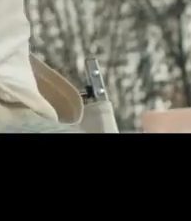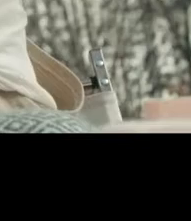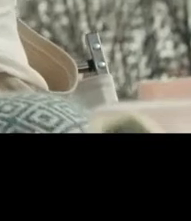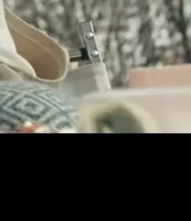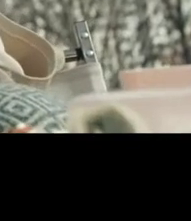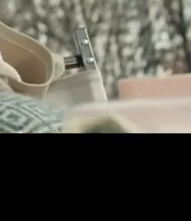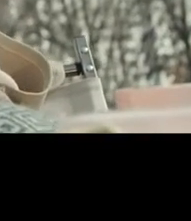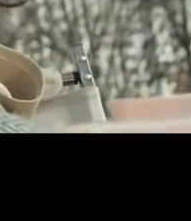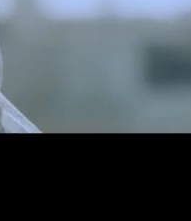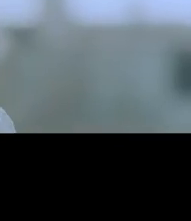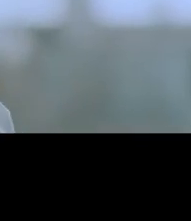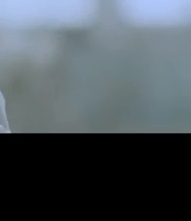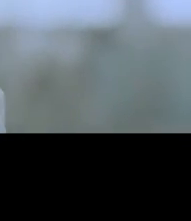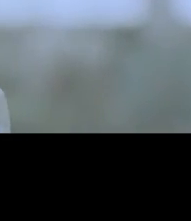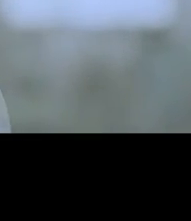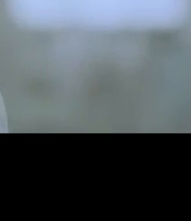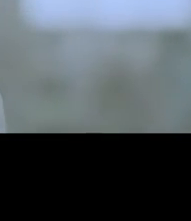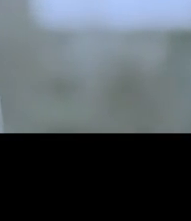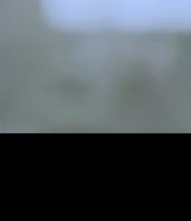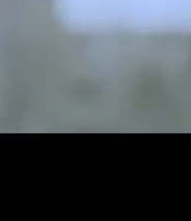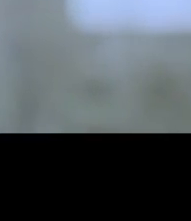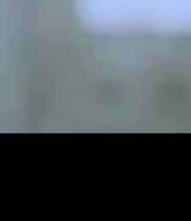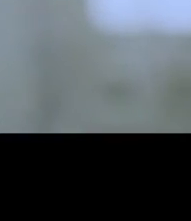되길 희망합니다.